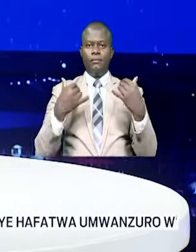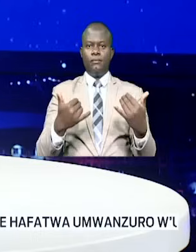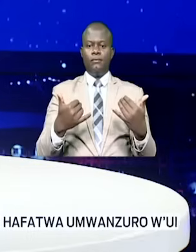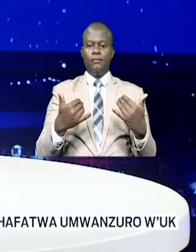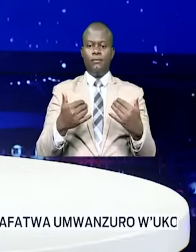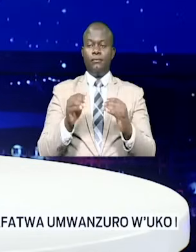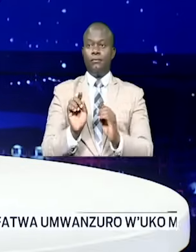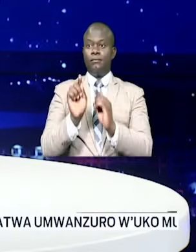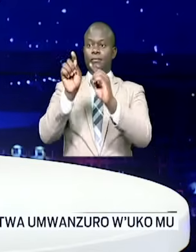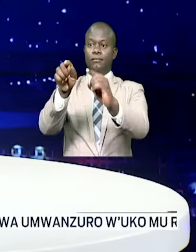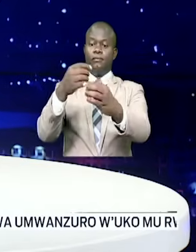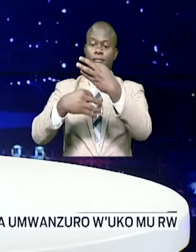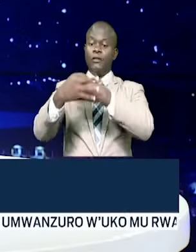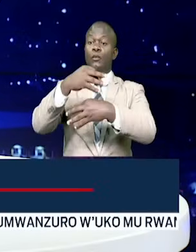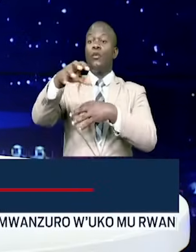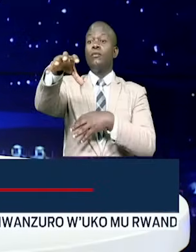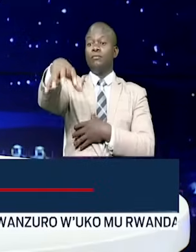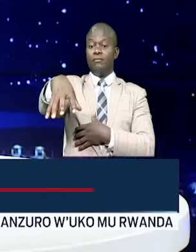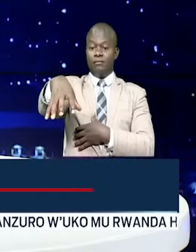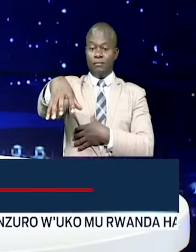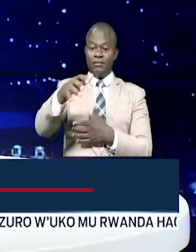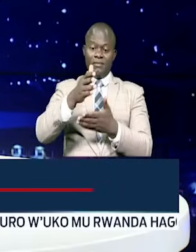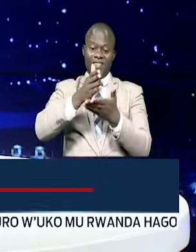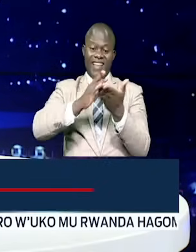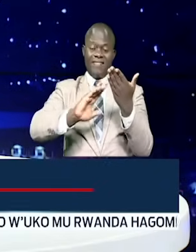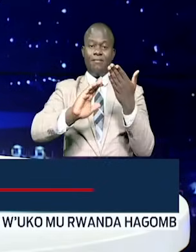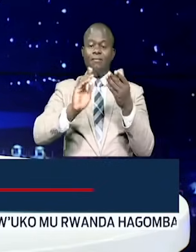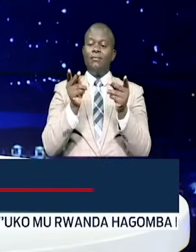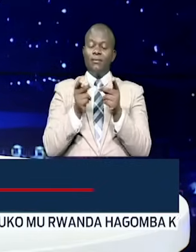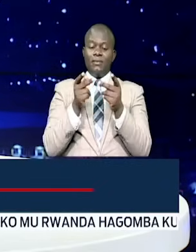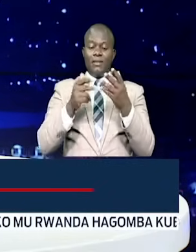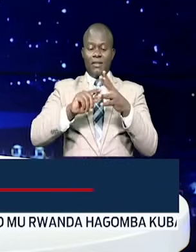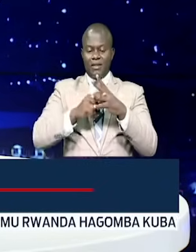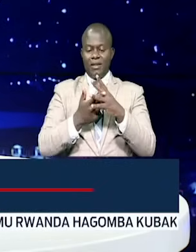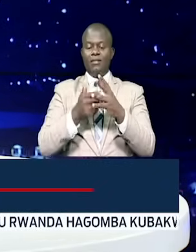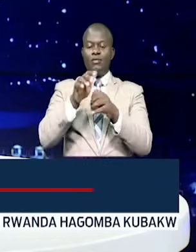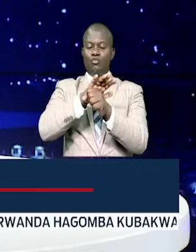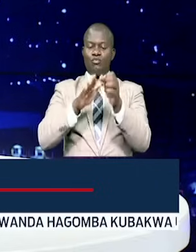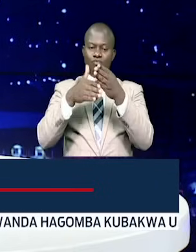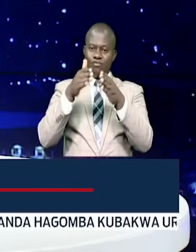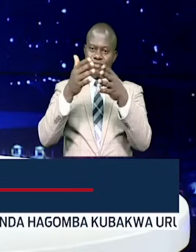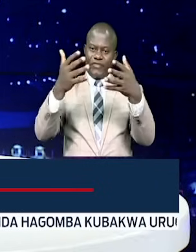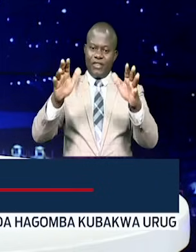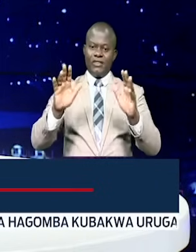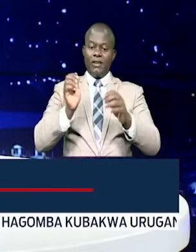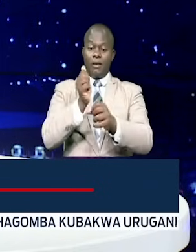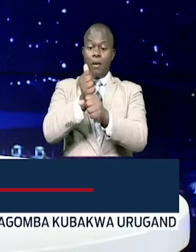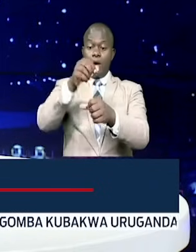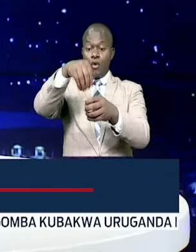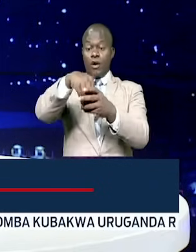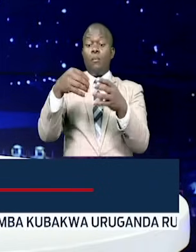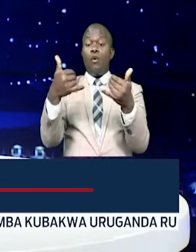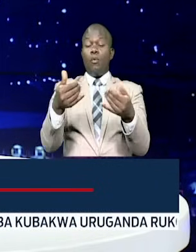urwo ruganda. Igice cyarwo cya mbere cyamaze kuzura, abatangiye gukoreramo abari gukoreramo bavuga ko